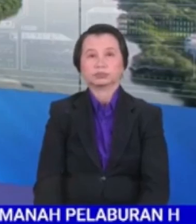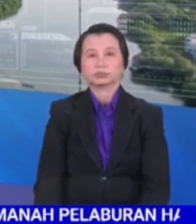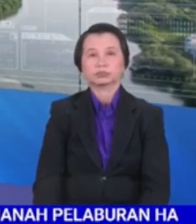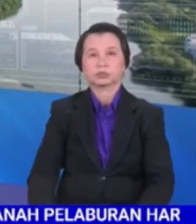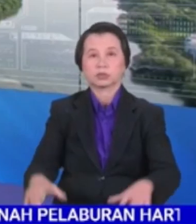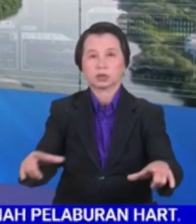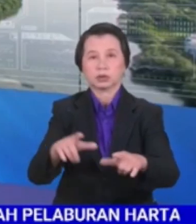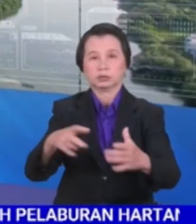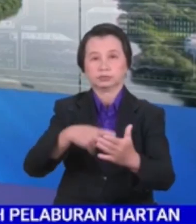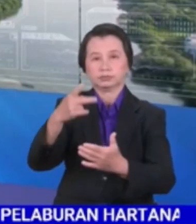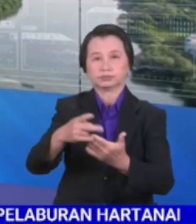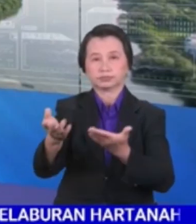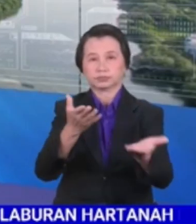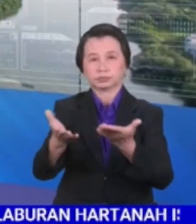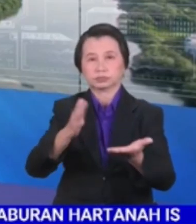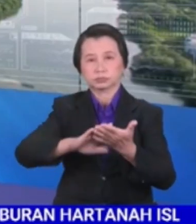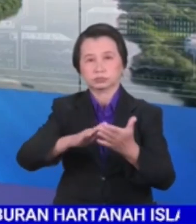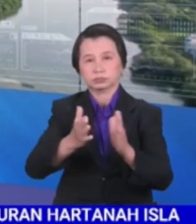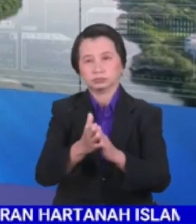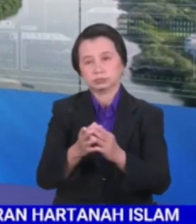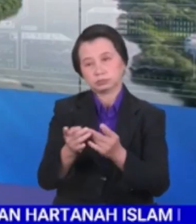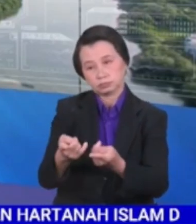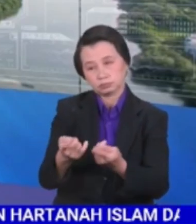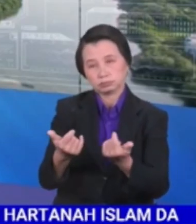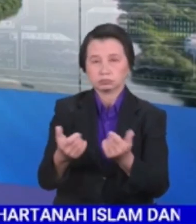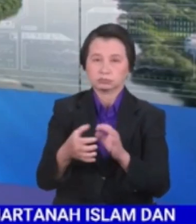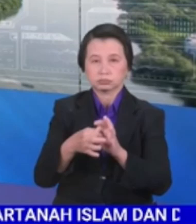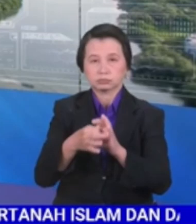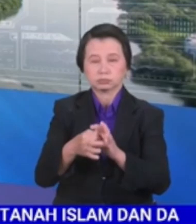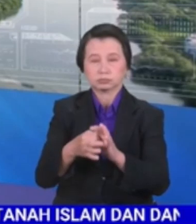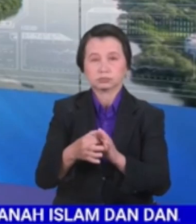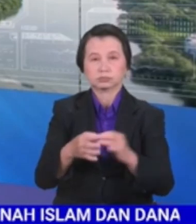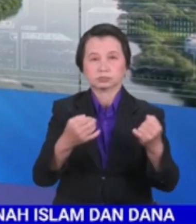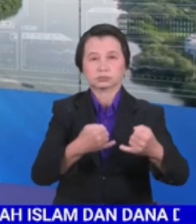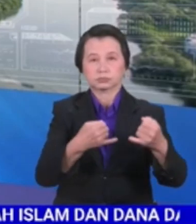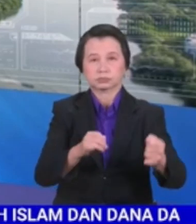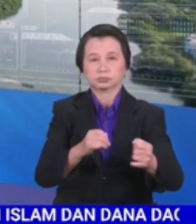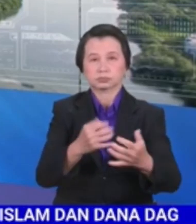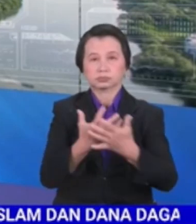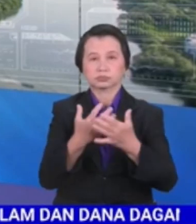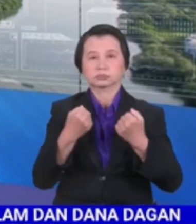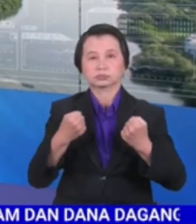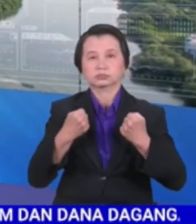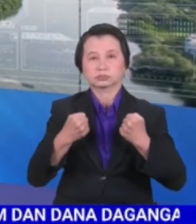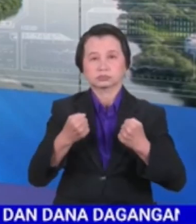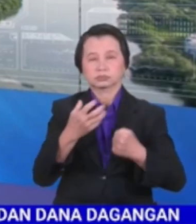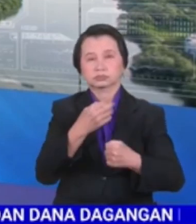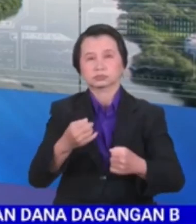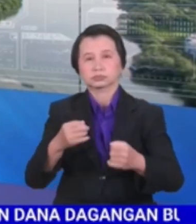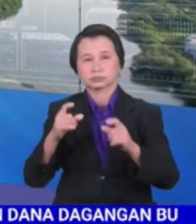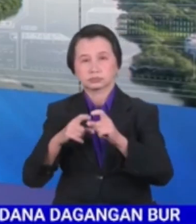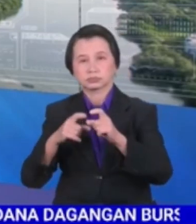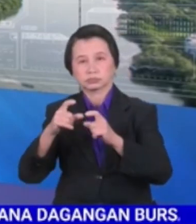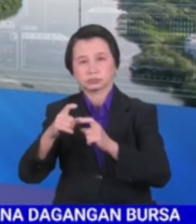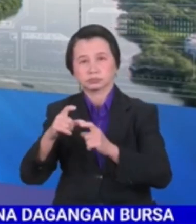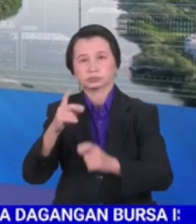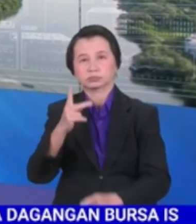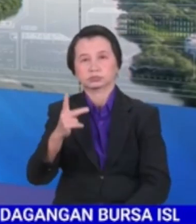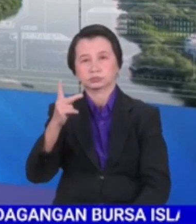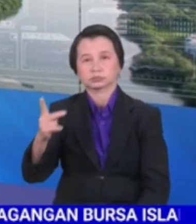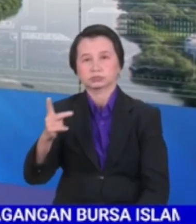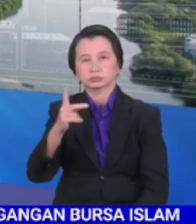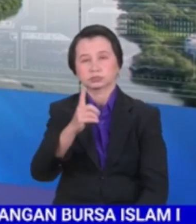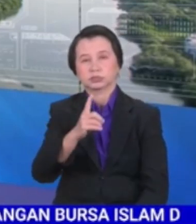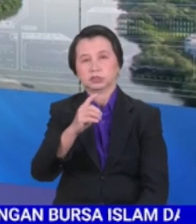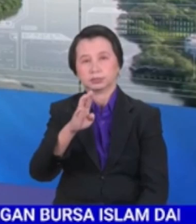pelaksanaan program khidmat community dilihat sebagai kerjasama strategic antara jabatan penjara Malaysia dan dewan Bandung Raya